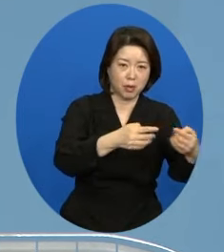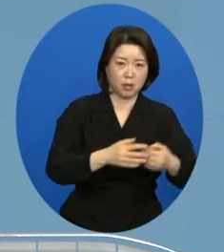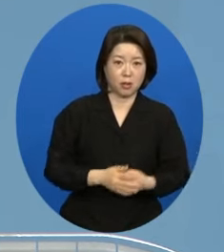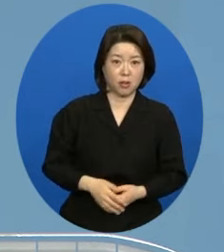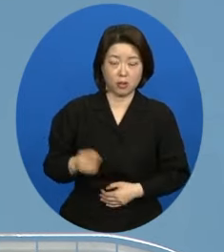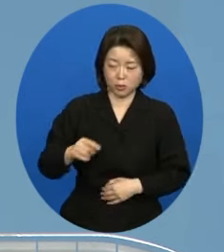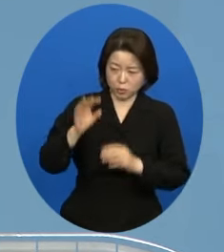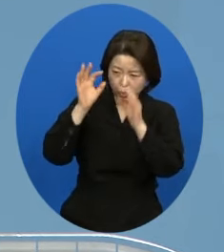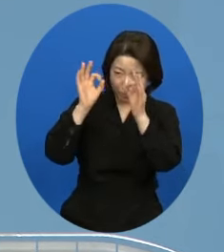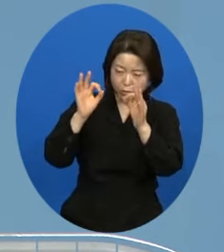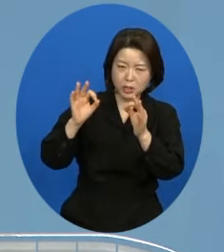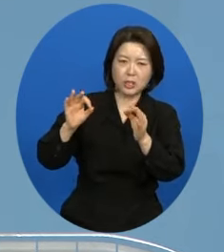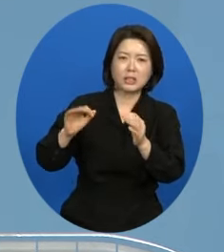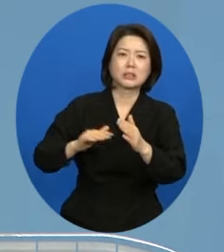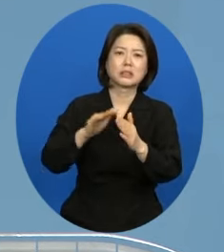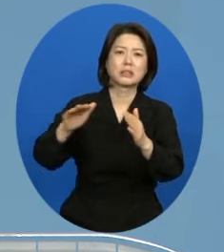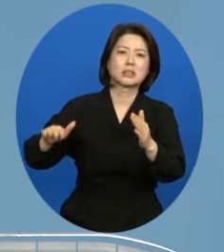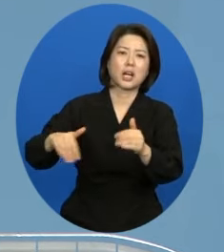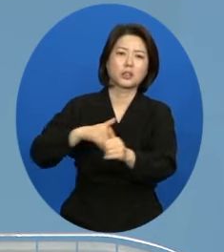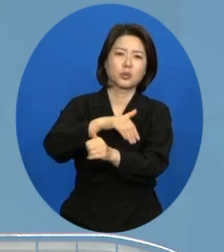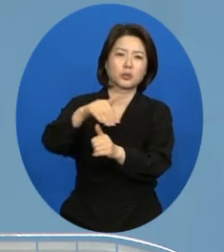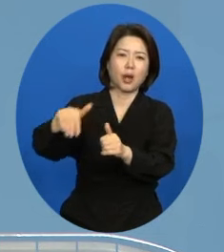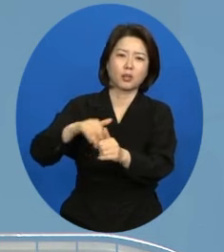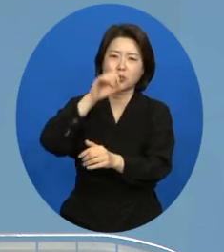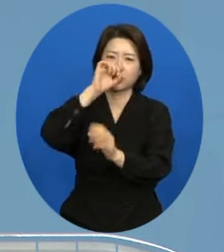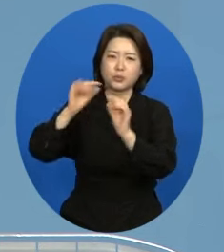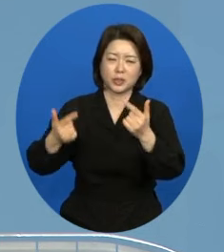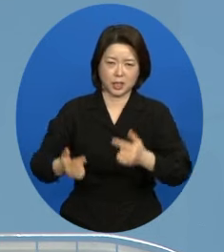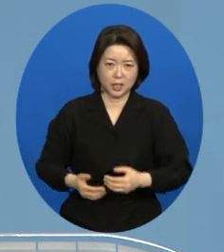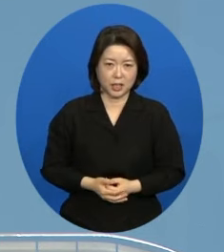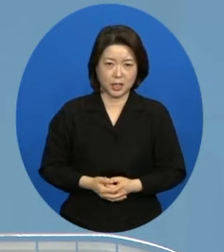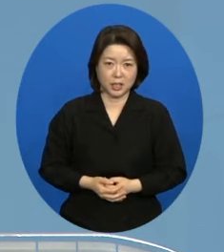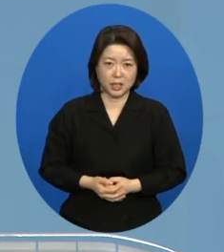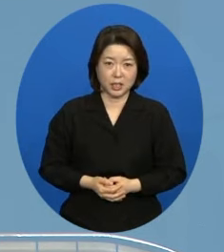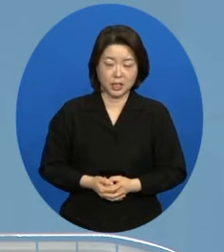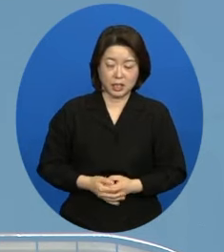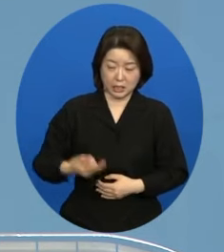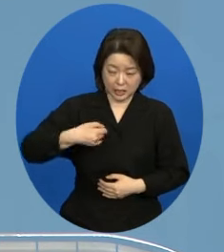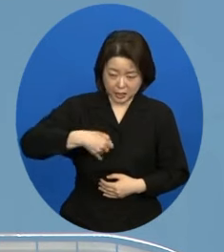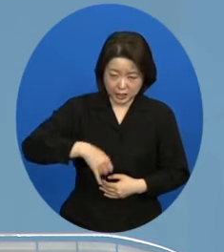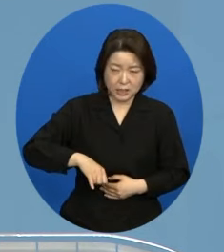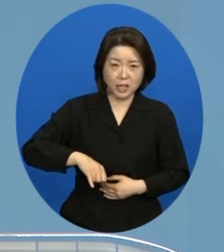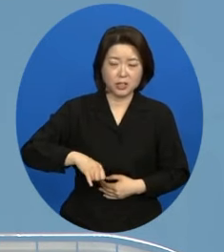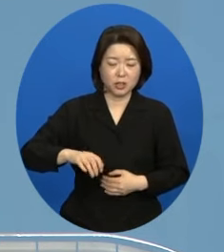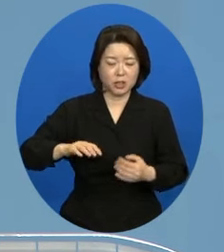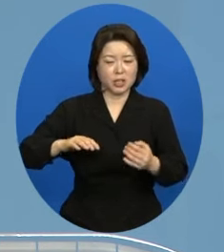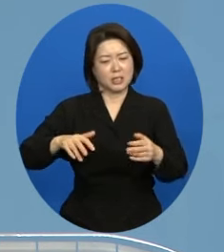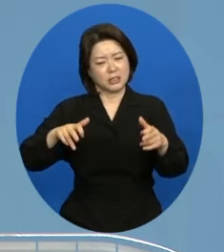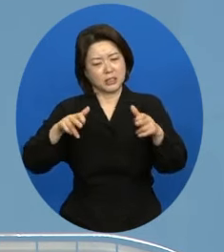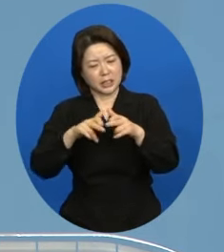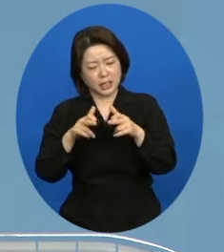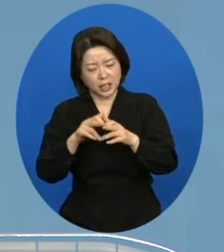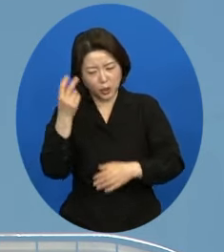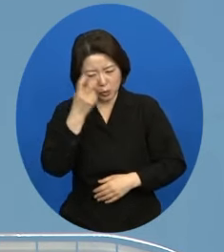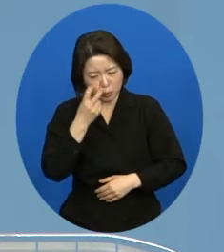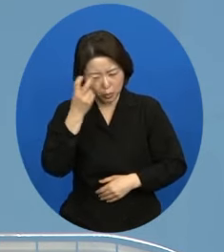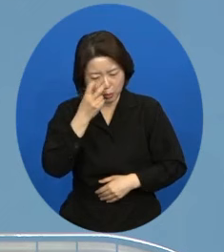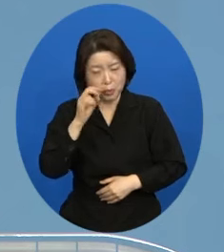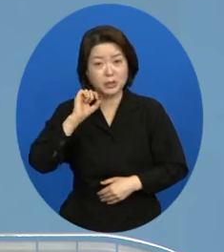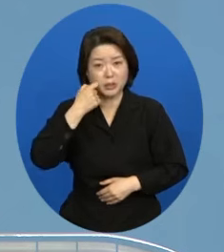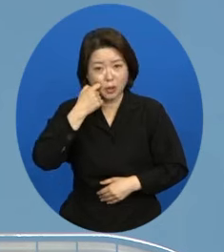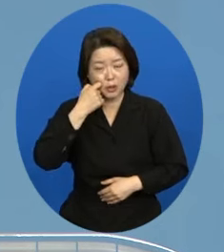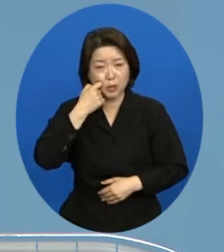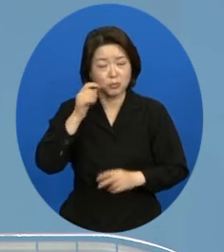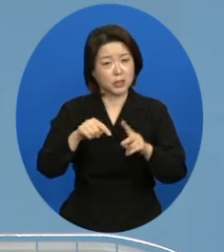썩 좋지가 않았어요 부모님은이 장애와 자녀를 돌보는 어려움 여러분 이해가 되시고